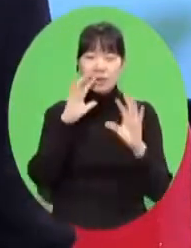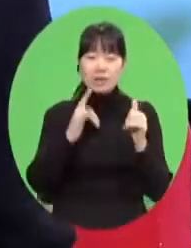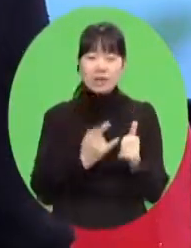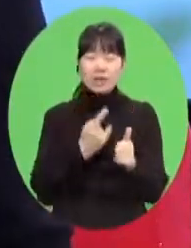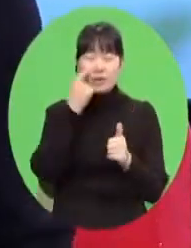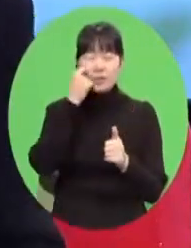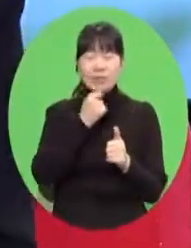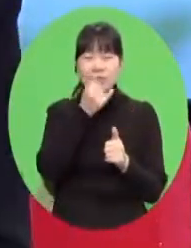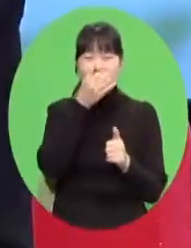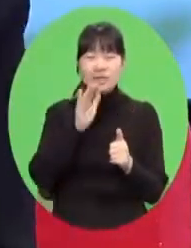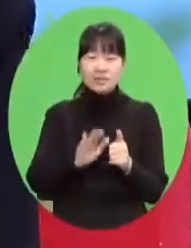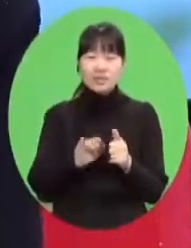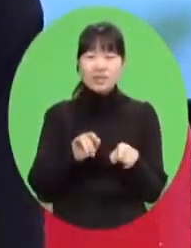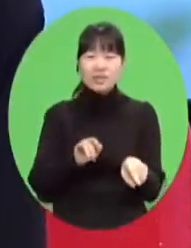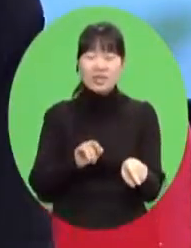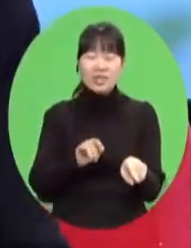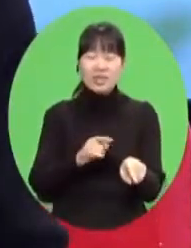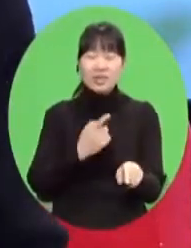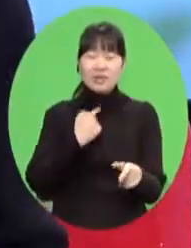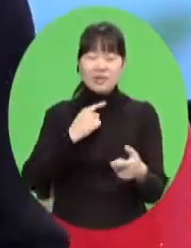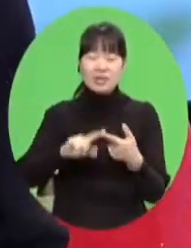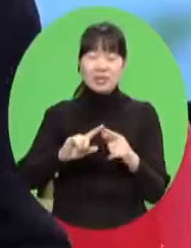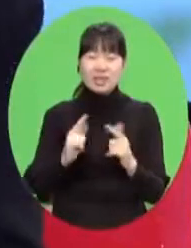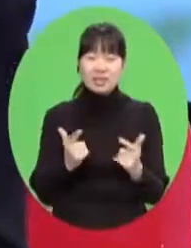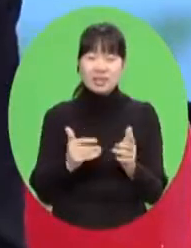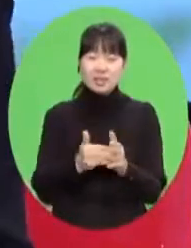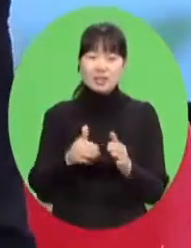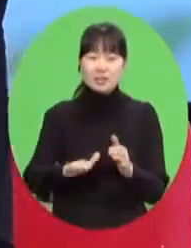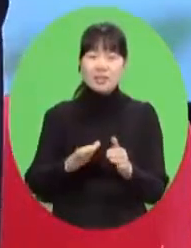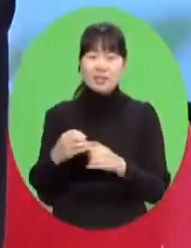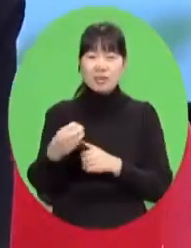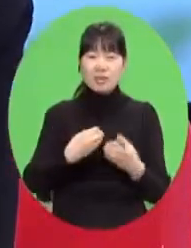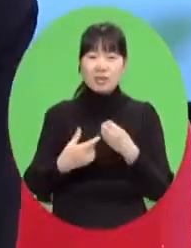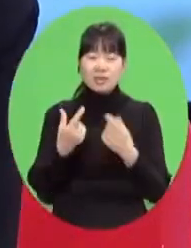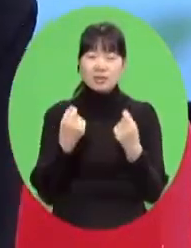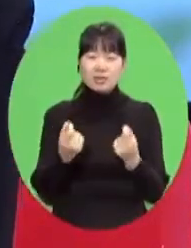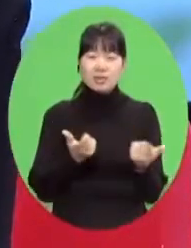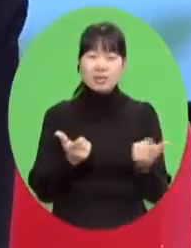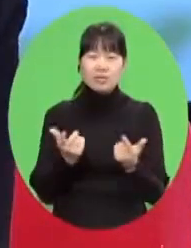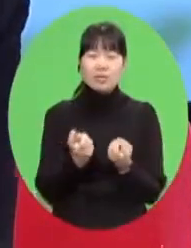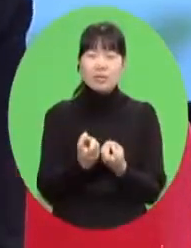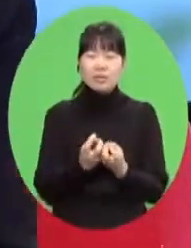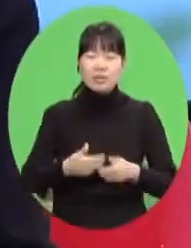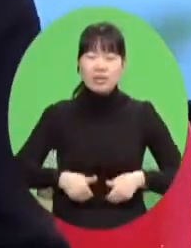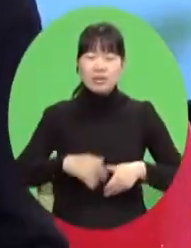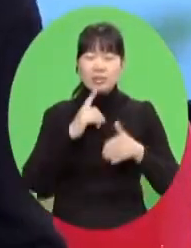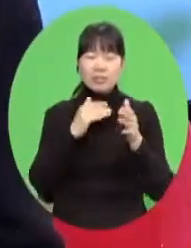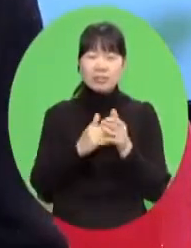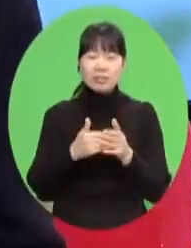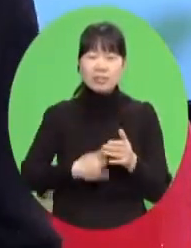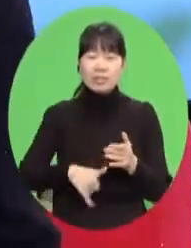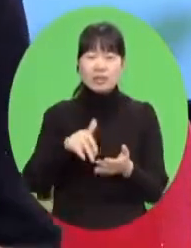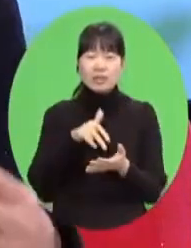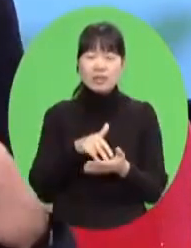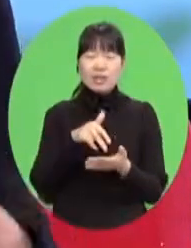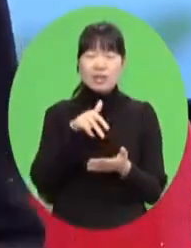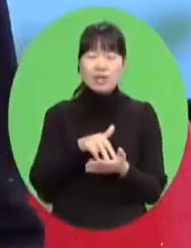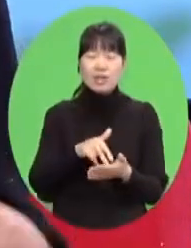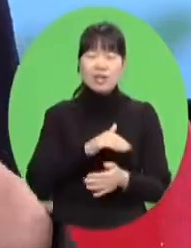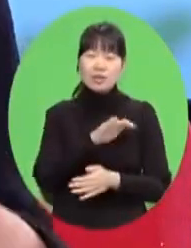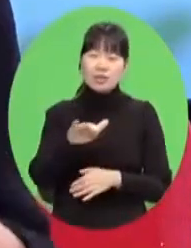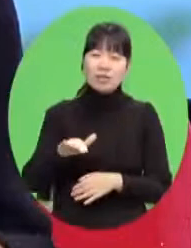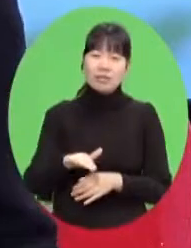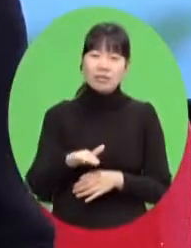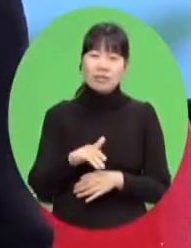울고 있어도 참 못마땅한 거예요. 그런데 얘기하신 것처럼 중재 방법이 필요해요. 아이들은 네. 그런 상황에서 우리가